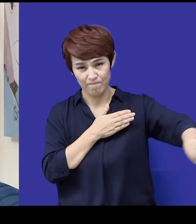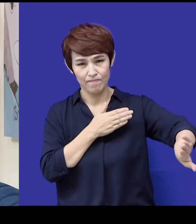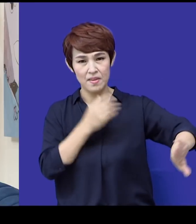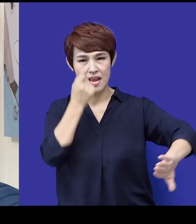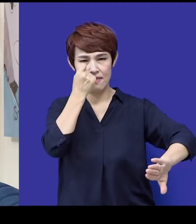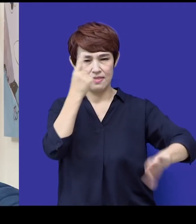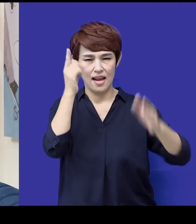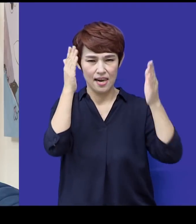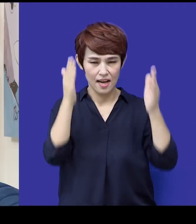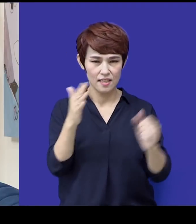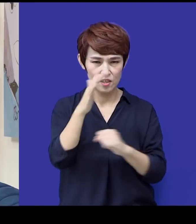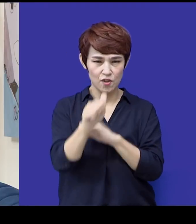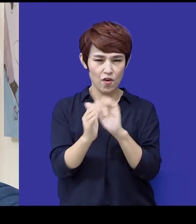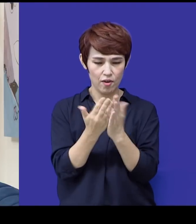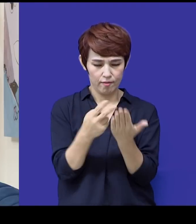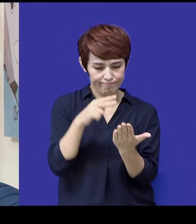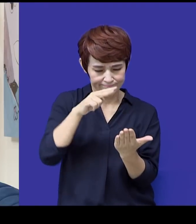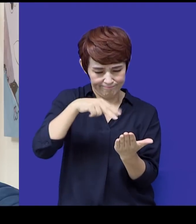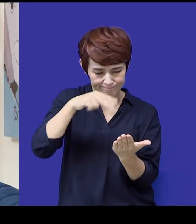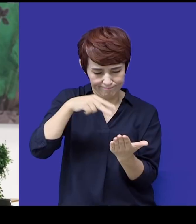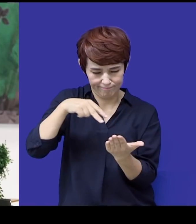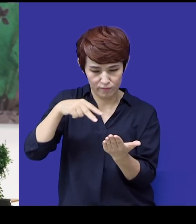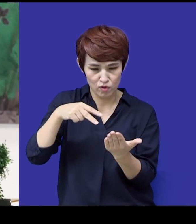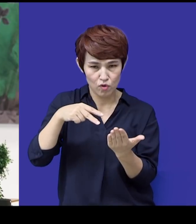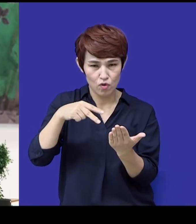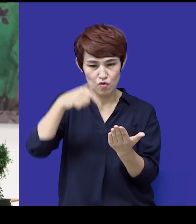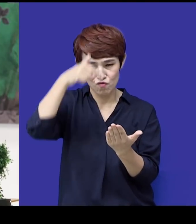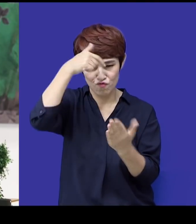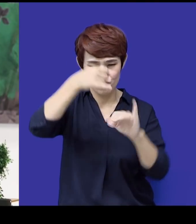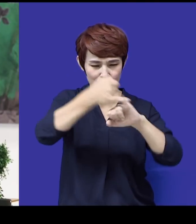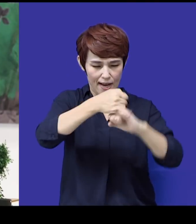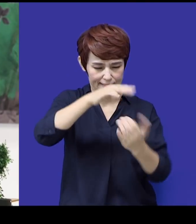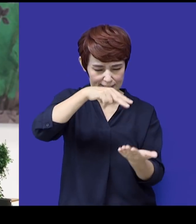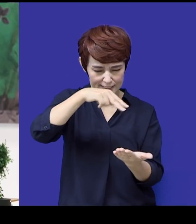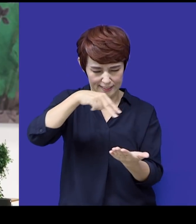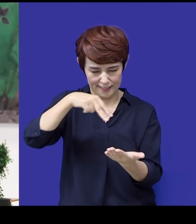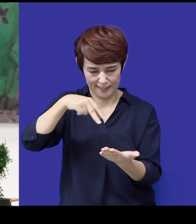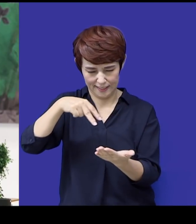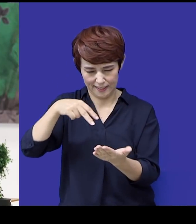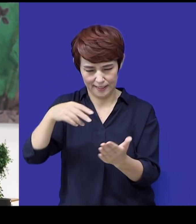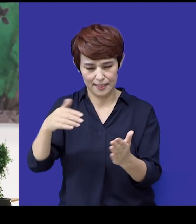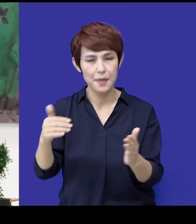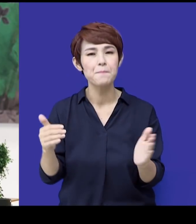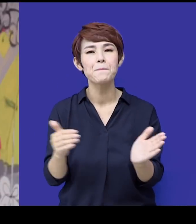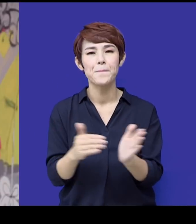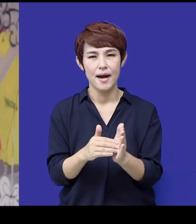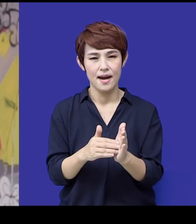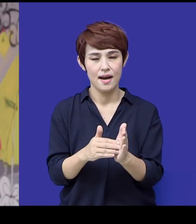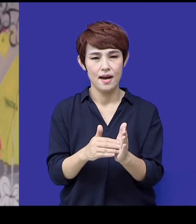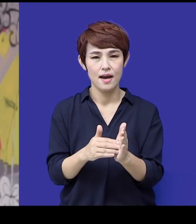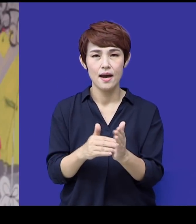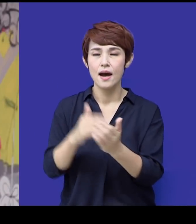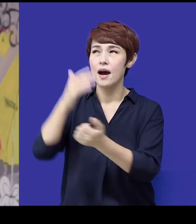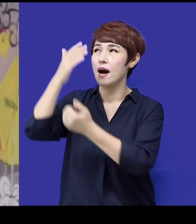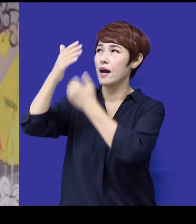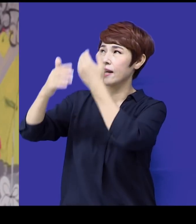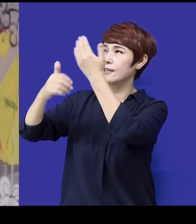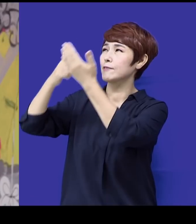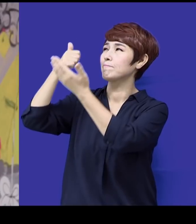달 동안 이제 성경을 이제 구약을 다 읽었죠. 쉬면서. 그러면서 이 하나님 앞에